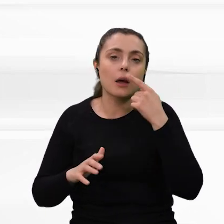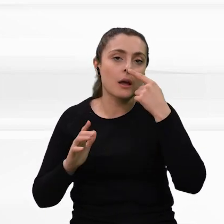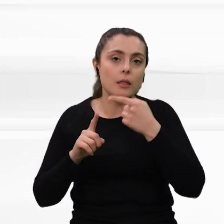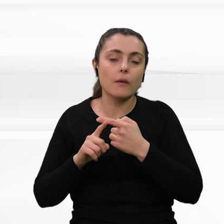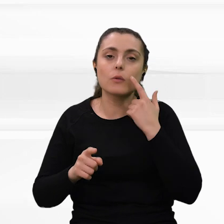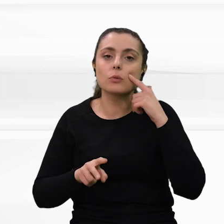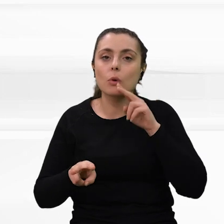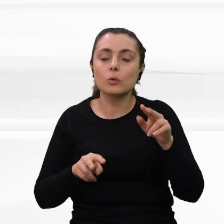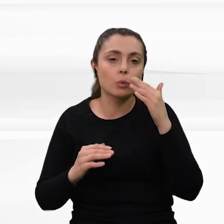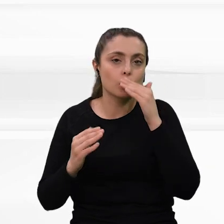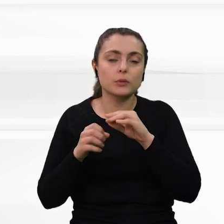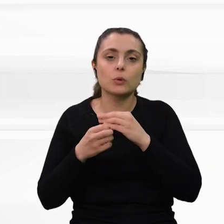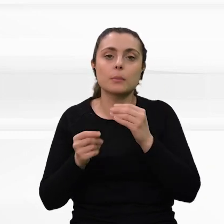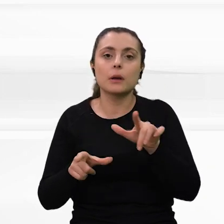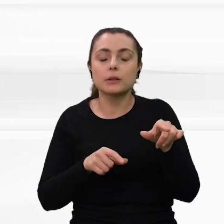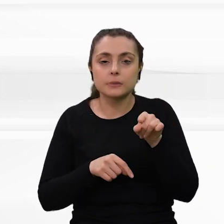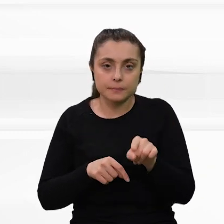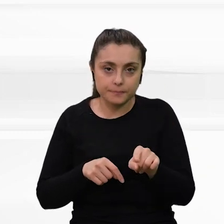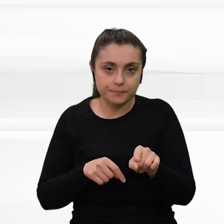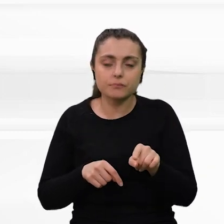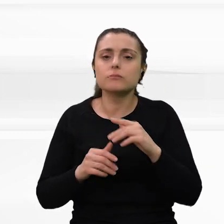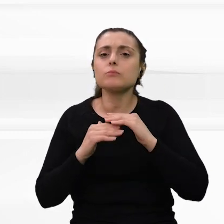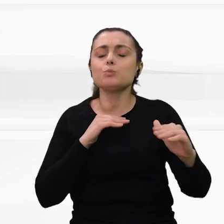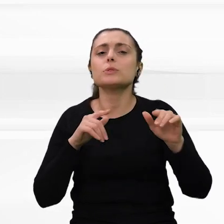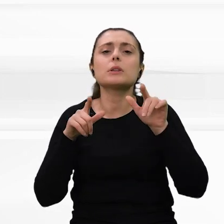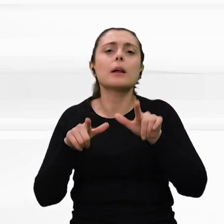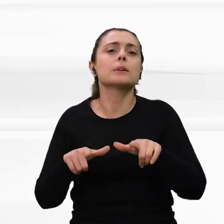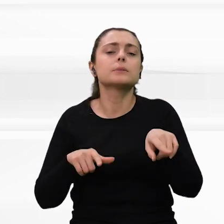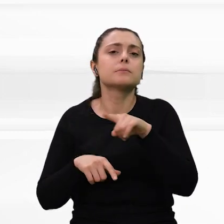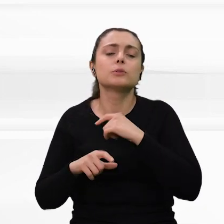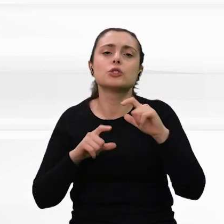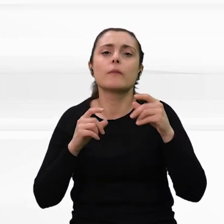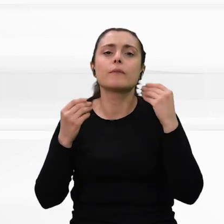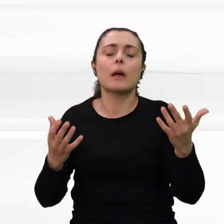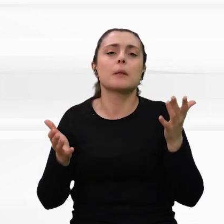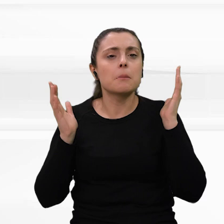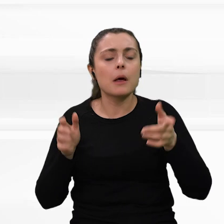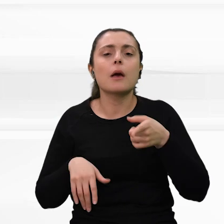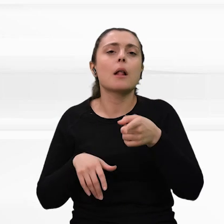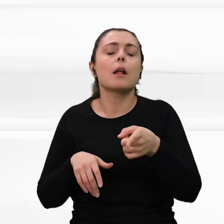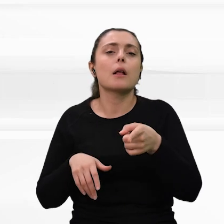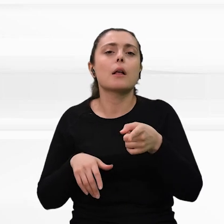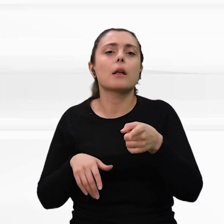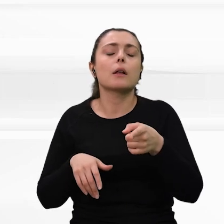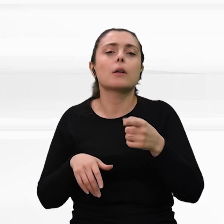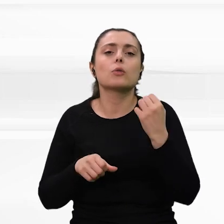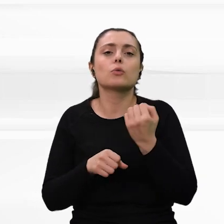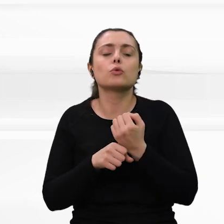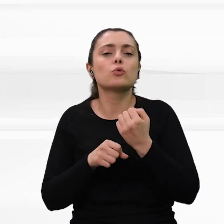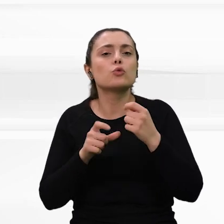değer ve hedefleriyle Görece uyum içinde olması gerekir bakın toplumun gereksinimlerine Cevap verdiği halde